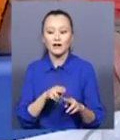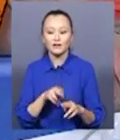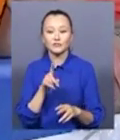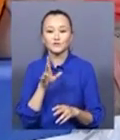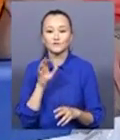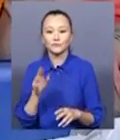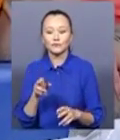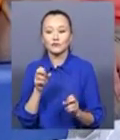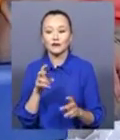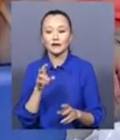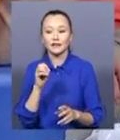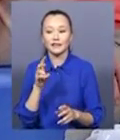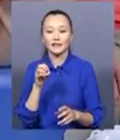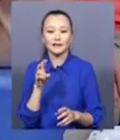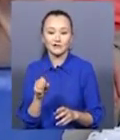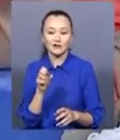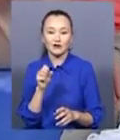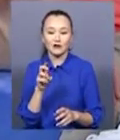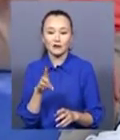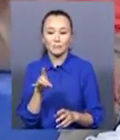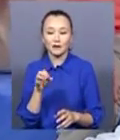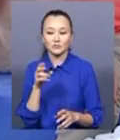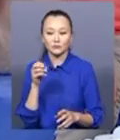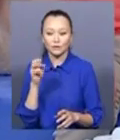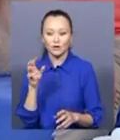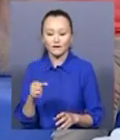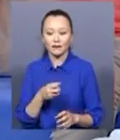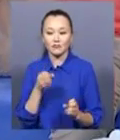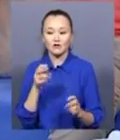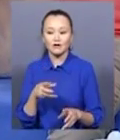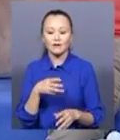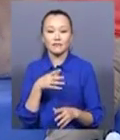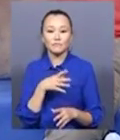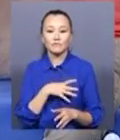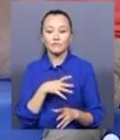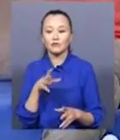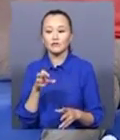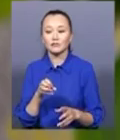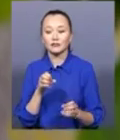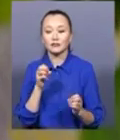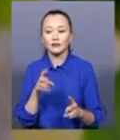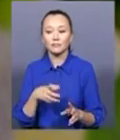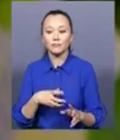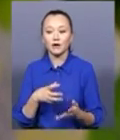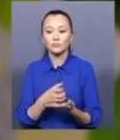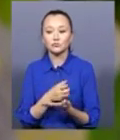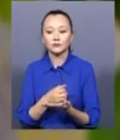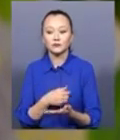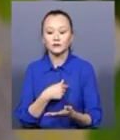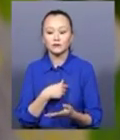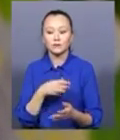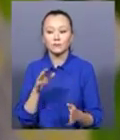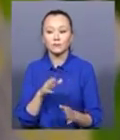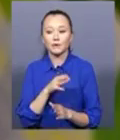звук, как у Елены Образцовой. Как врубается организм, как это получается? Я